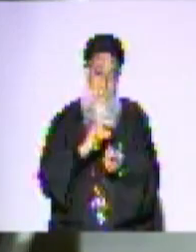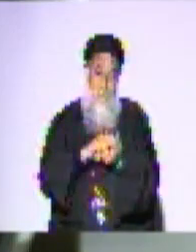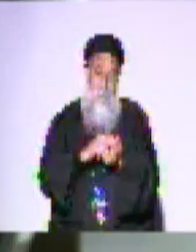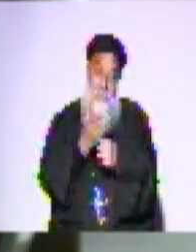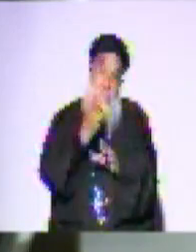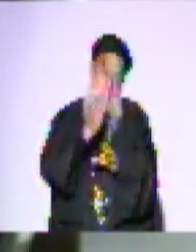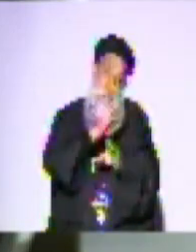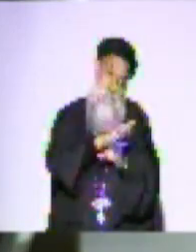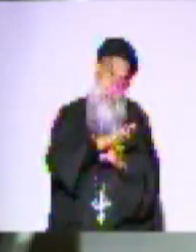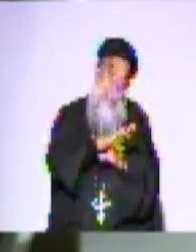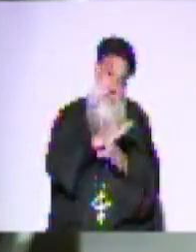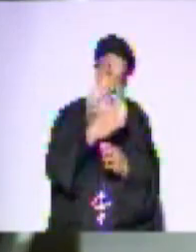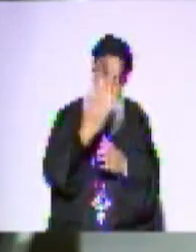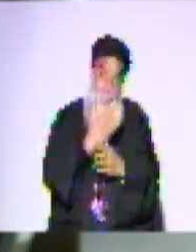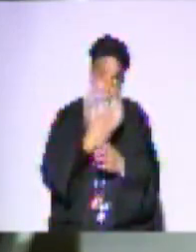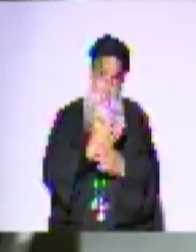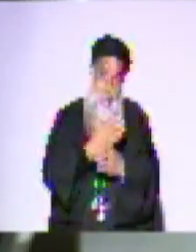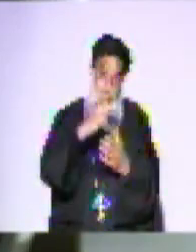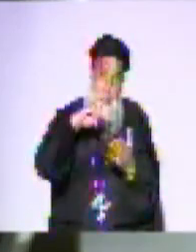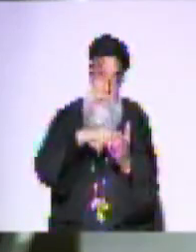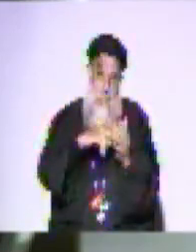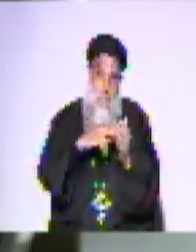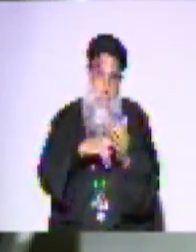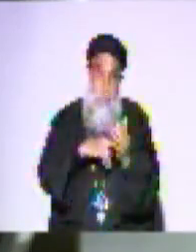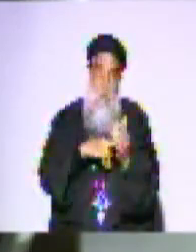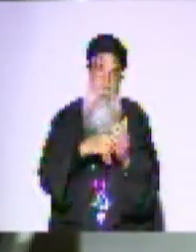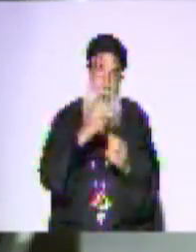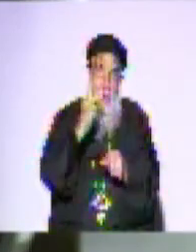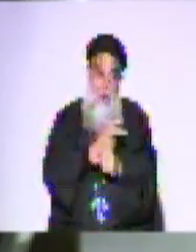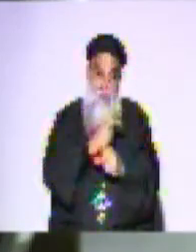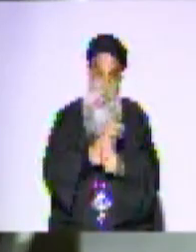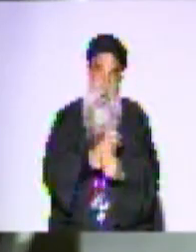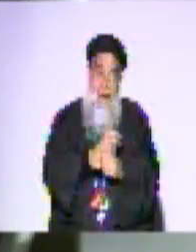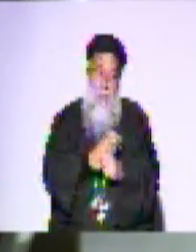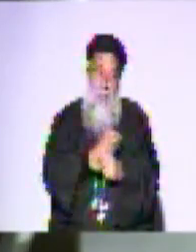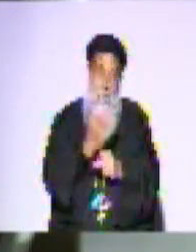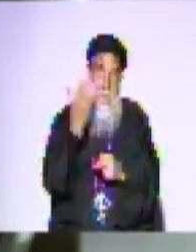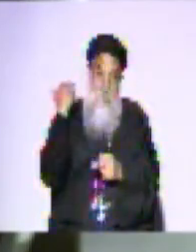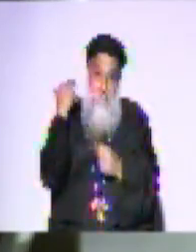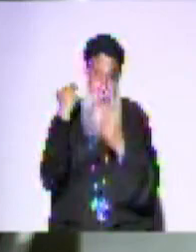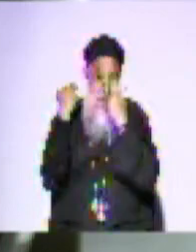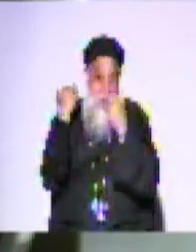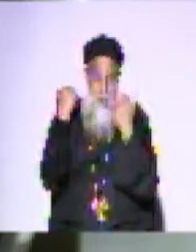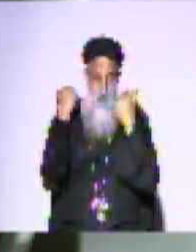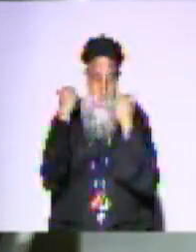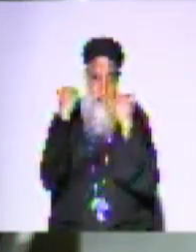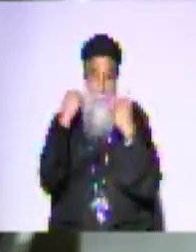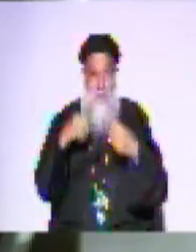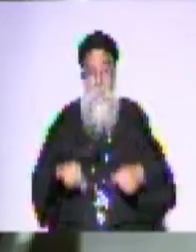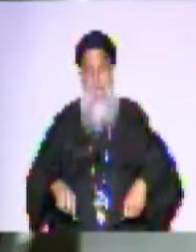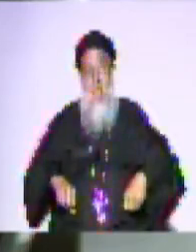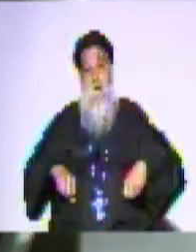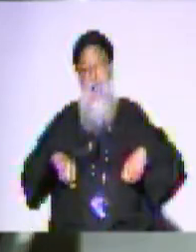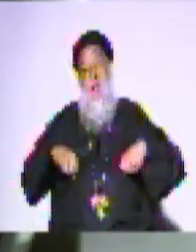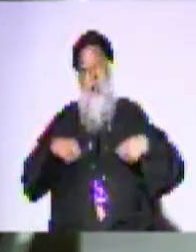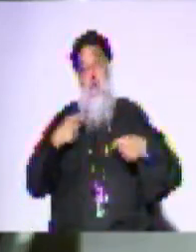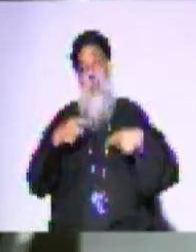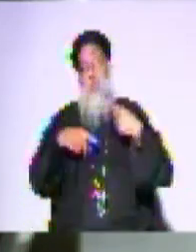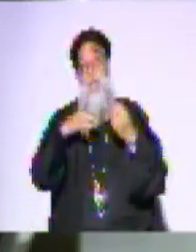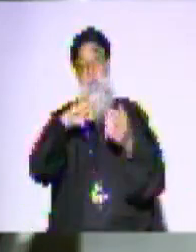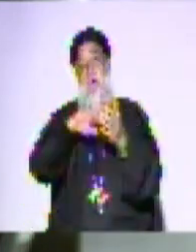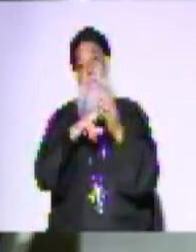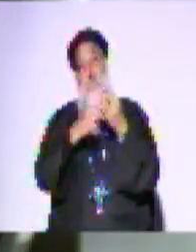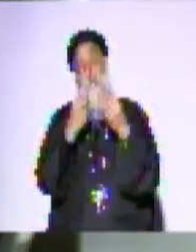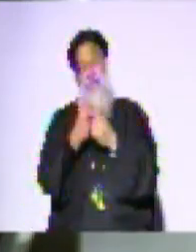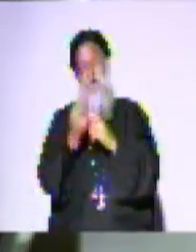متنا بسبب اللي عمله آدم وحواء، هكذا سنحيا بسبب اللي عمله السيد